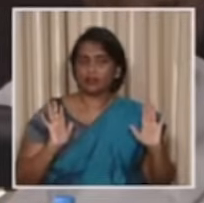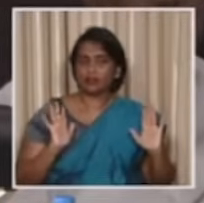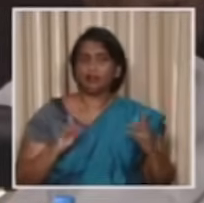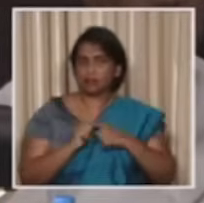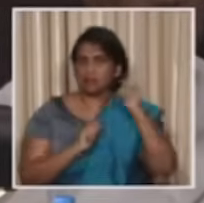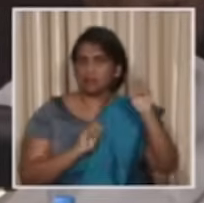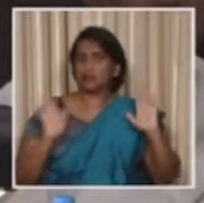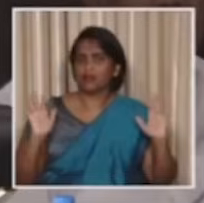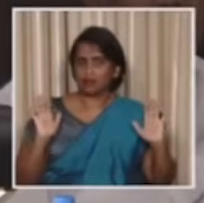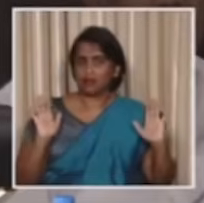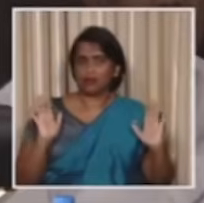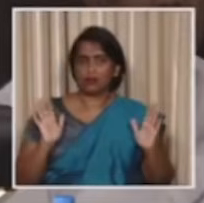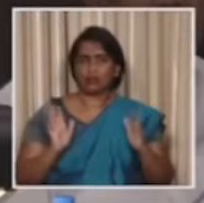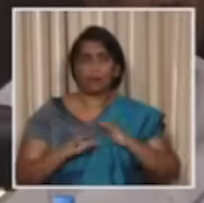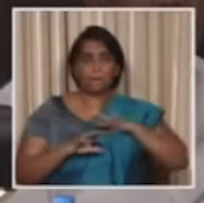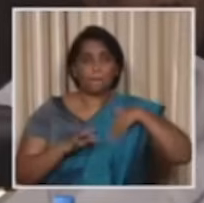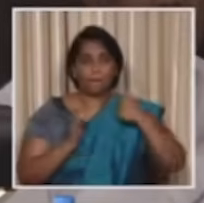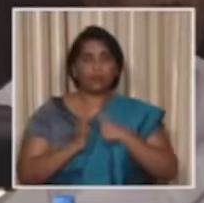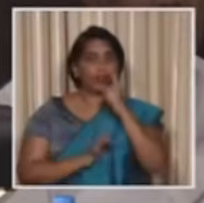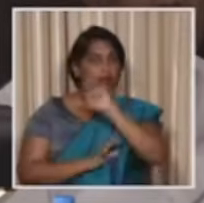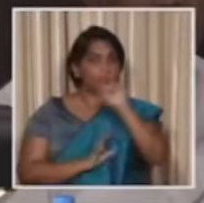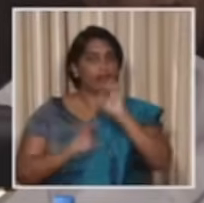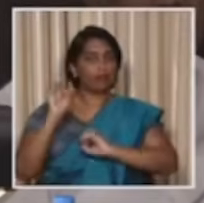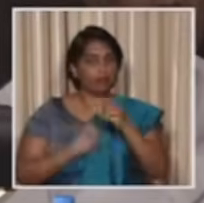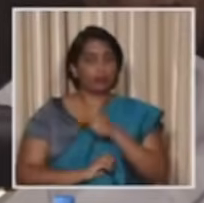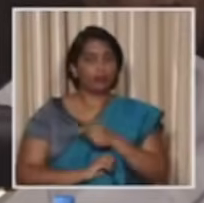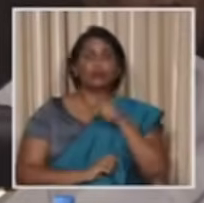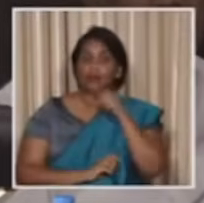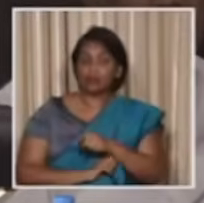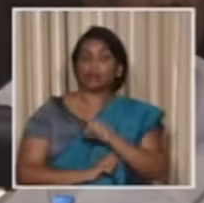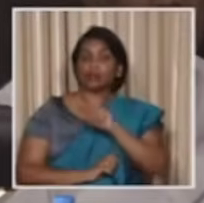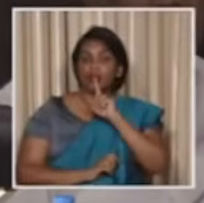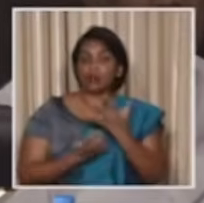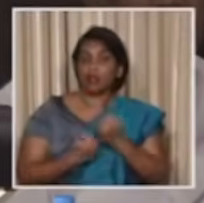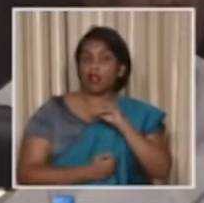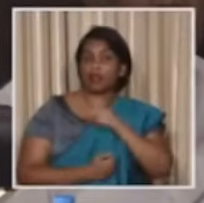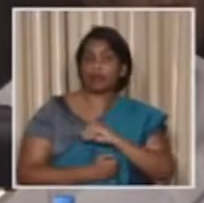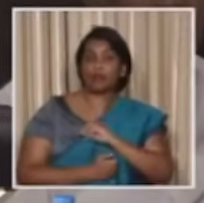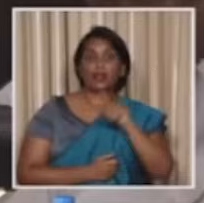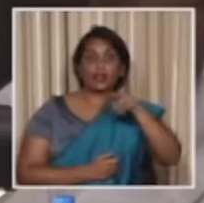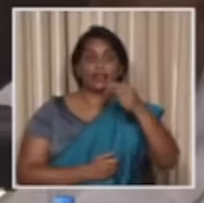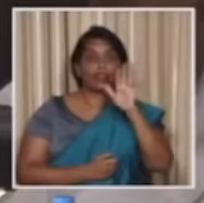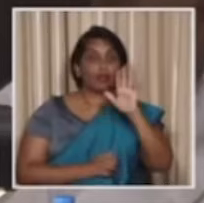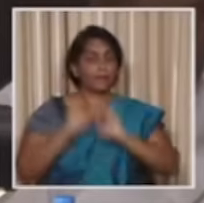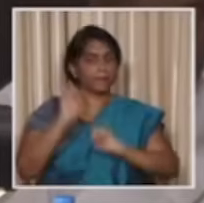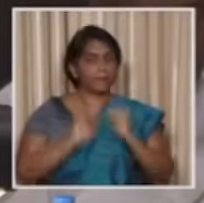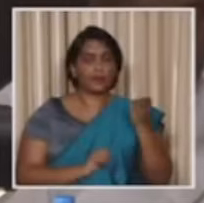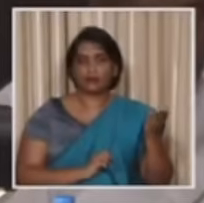ඒකට විතරයි කැපිටල් ගේන්ස් එකට ගවන්න තියෙන්නේ 110යි එතකොට ඒගොල්ලන්ට ලැබෙන ප්‍රතිලාභය 109යි